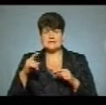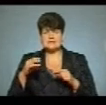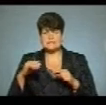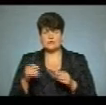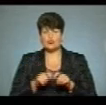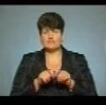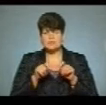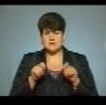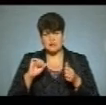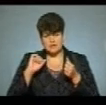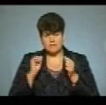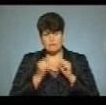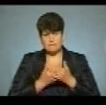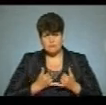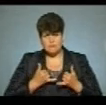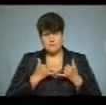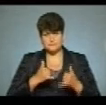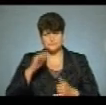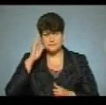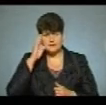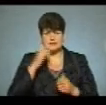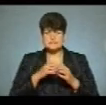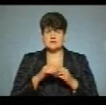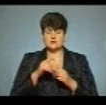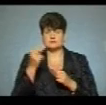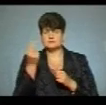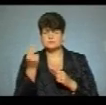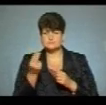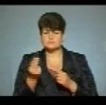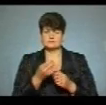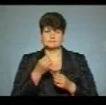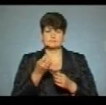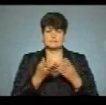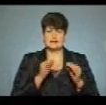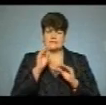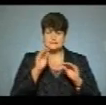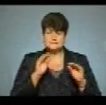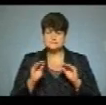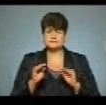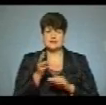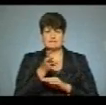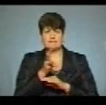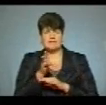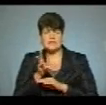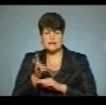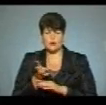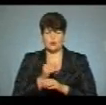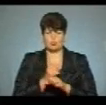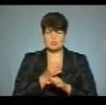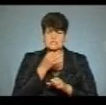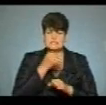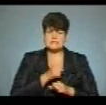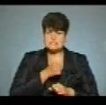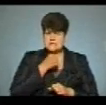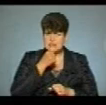відкрили в пам'ять про героя. Серед експонатів – твори живопису, абстракції, інсталяції, відеороботи, розповіла старший науковий